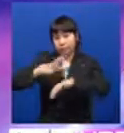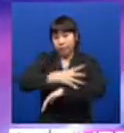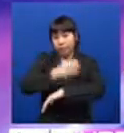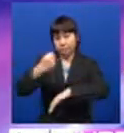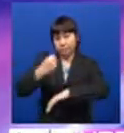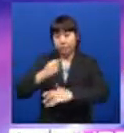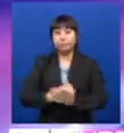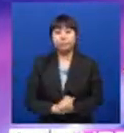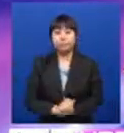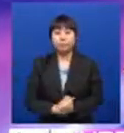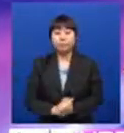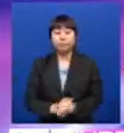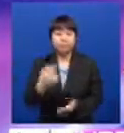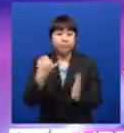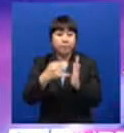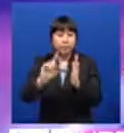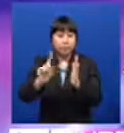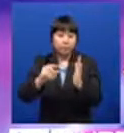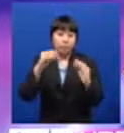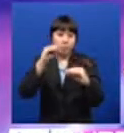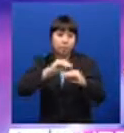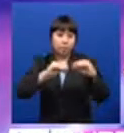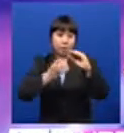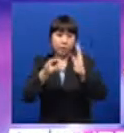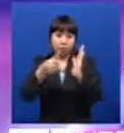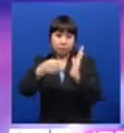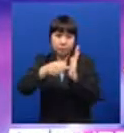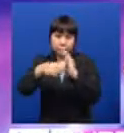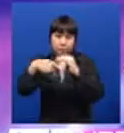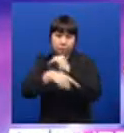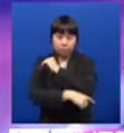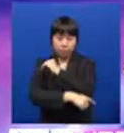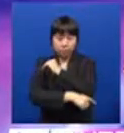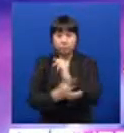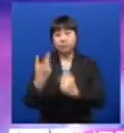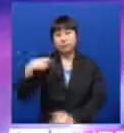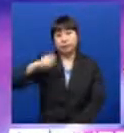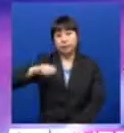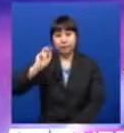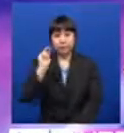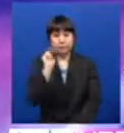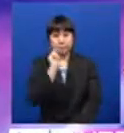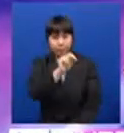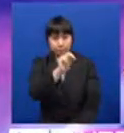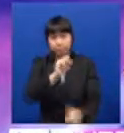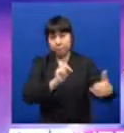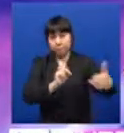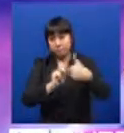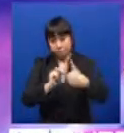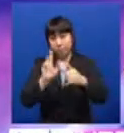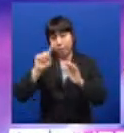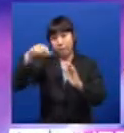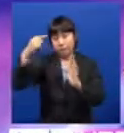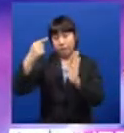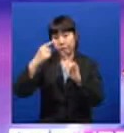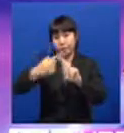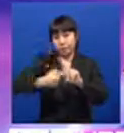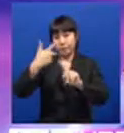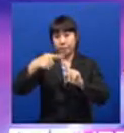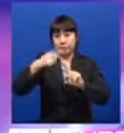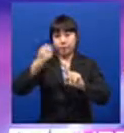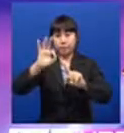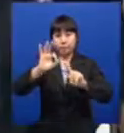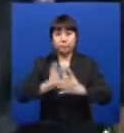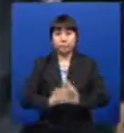ทางการเมืองแล้วกรณีทุจริตโครงการรับจำนำข้าวเป็นศาลนัดพิจารณาคดีนัดแรก 19มีนาคม